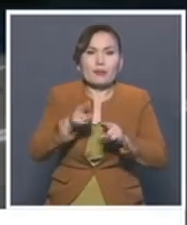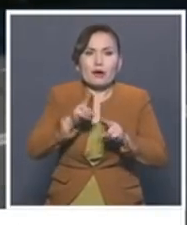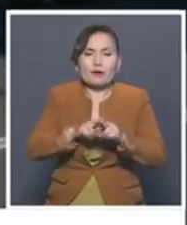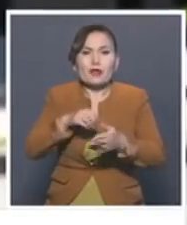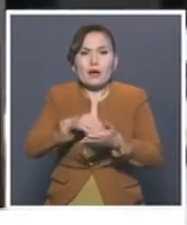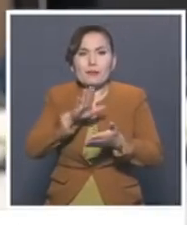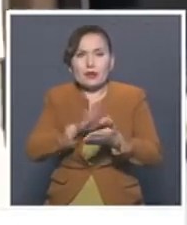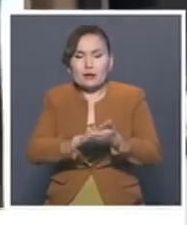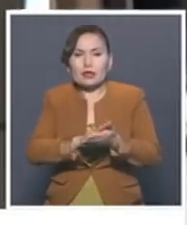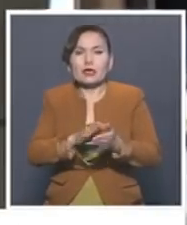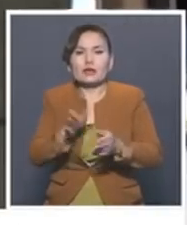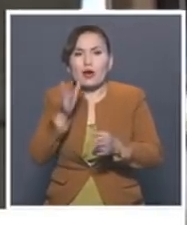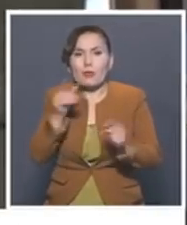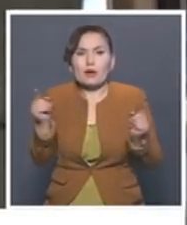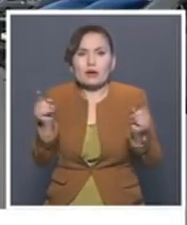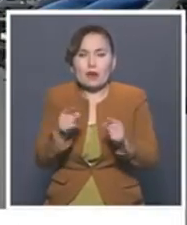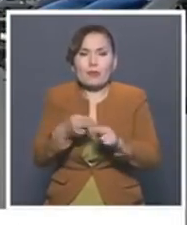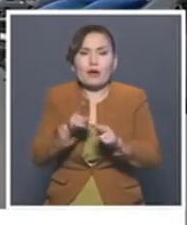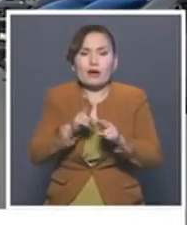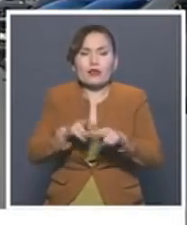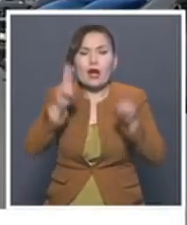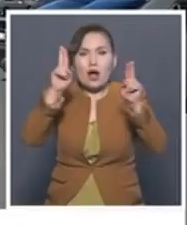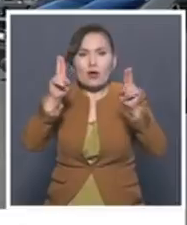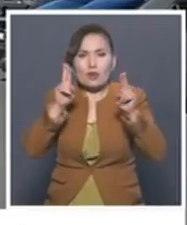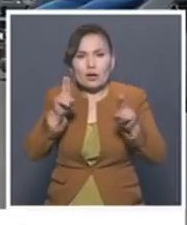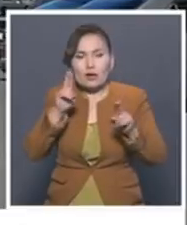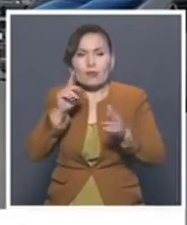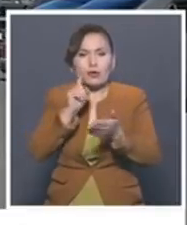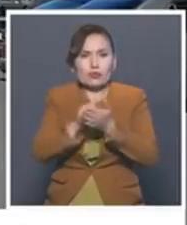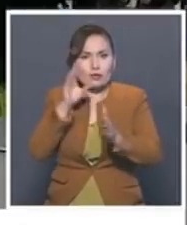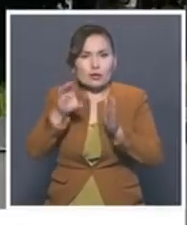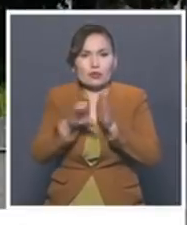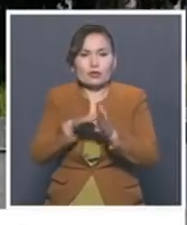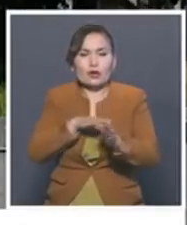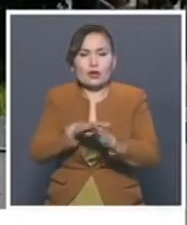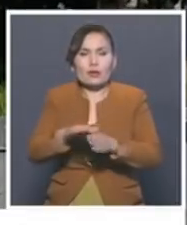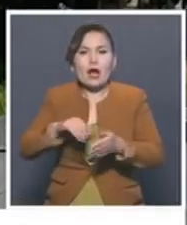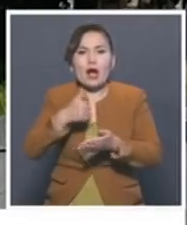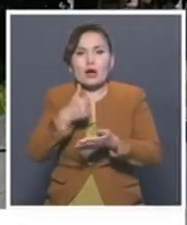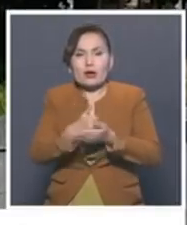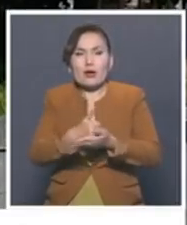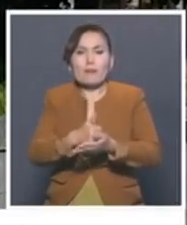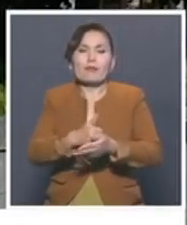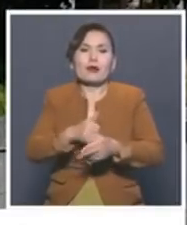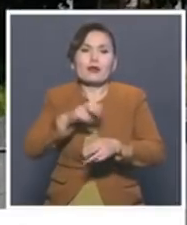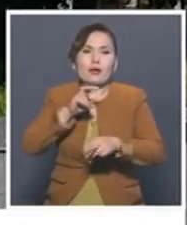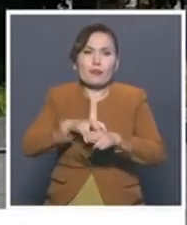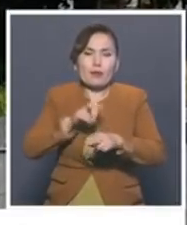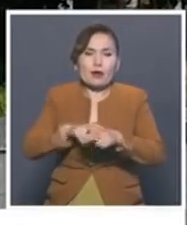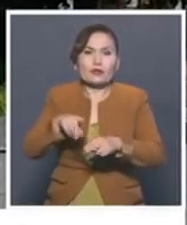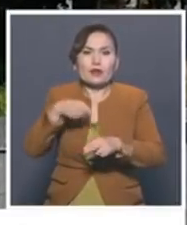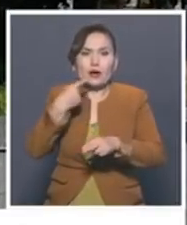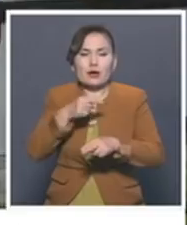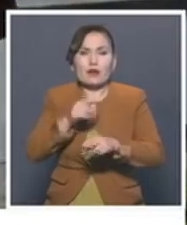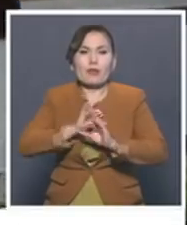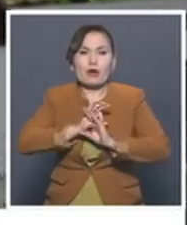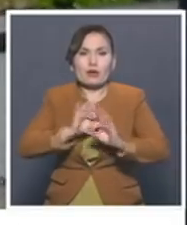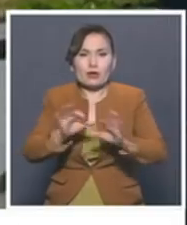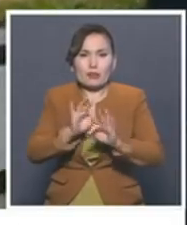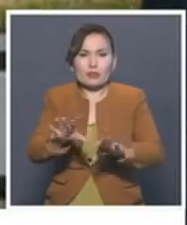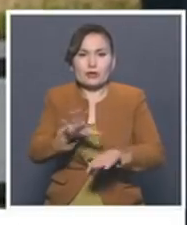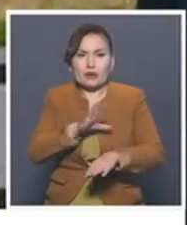кесте бойынша жүріп, ондағы санитарлық талаптар қатаң сақталуы тиіс. Бұл туралы өңірдің бас санитарлық дәрігерінің міндетін атқарады құрушы